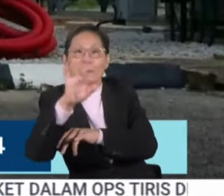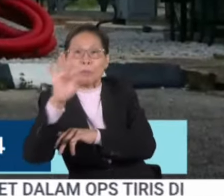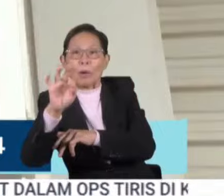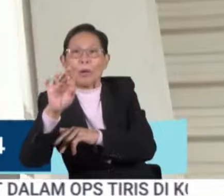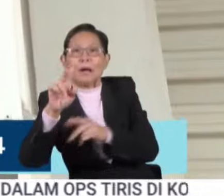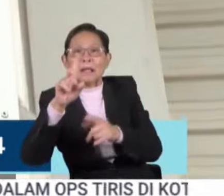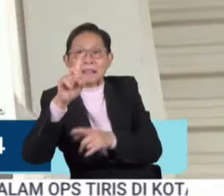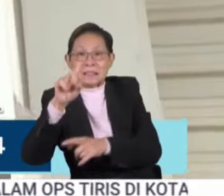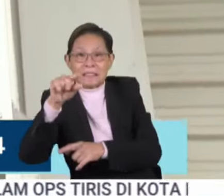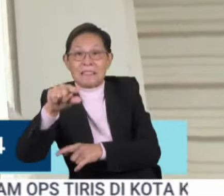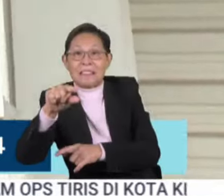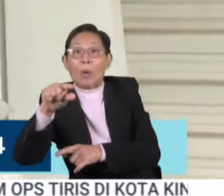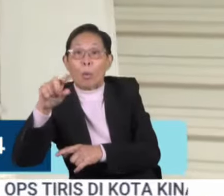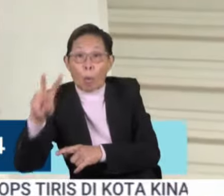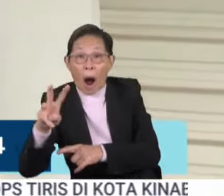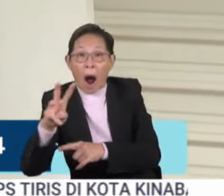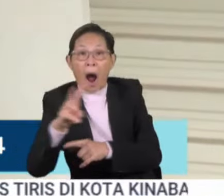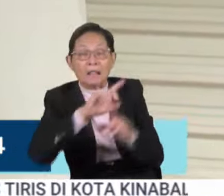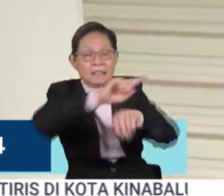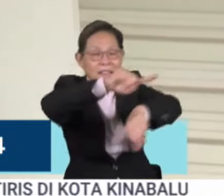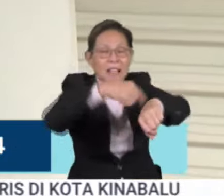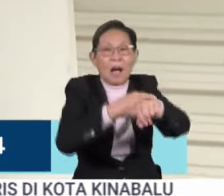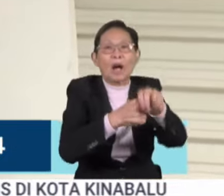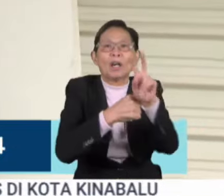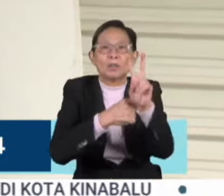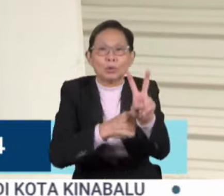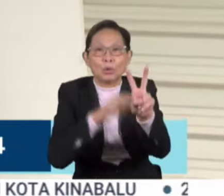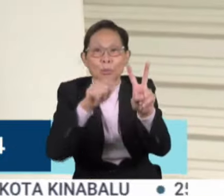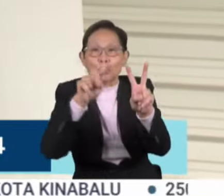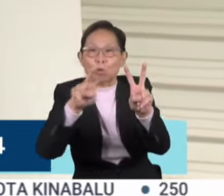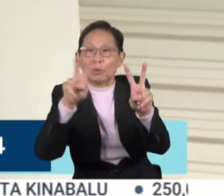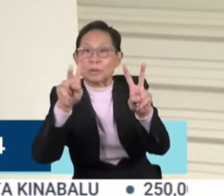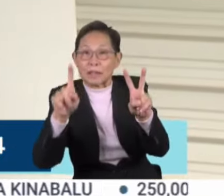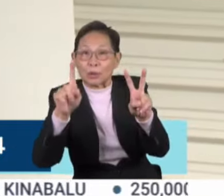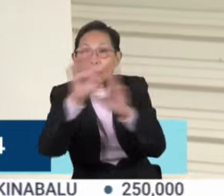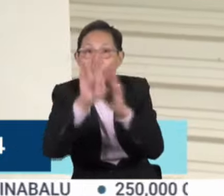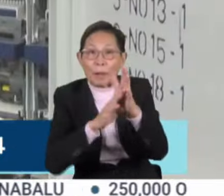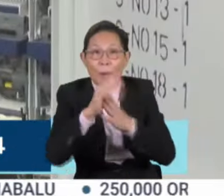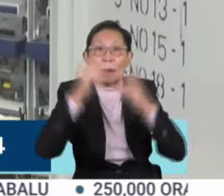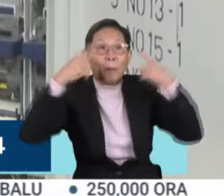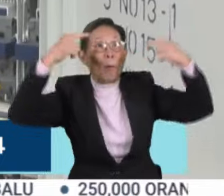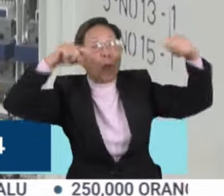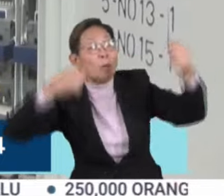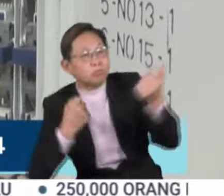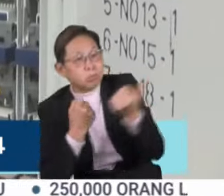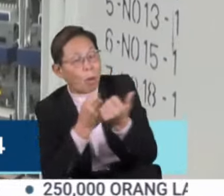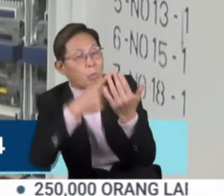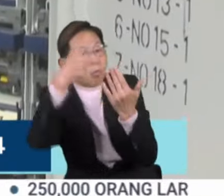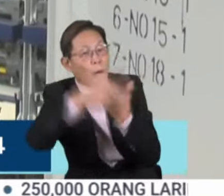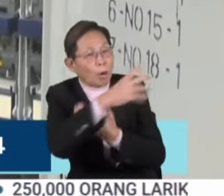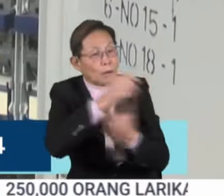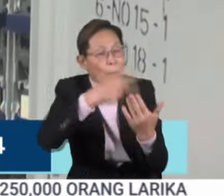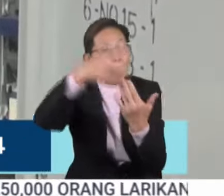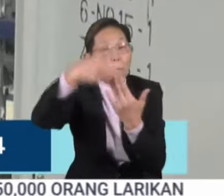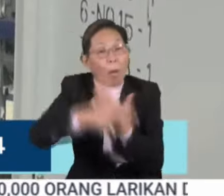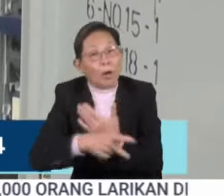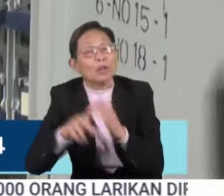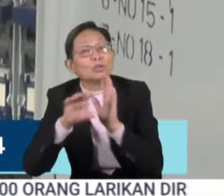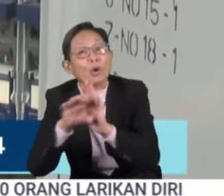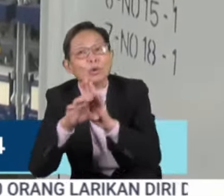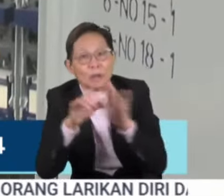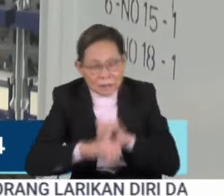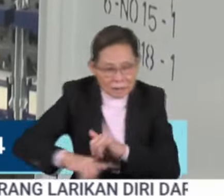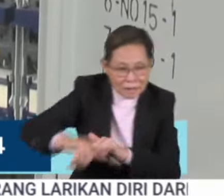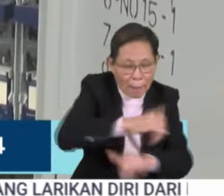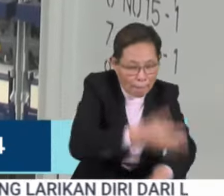8,769 gigawatt jam dengan nilai RM2.21 bilion. Pencapaian itu disokong oleh program dan inisiatif seperti